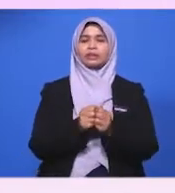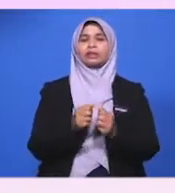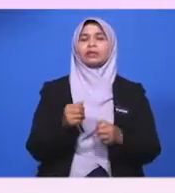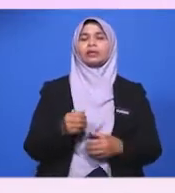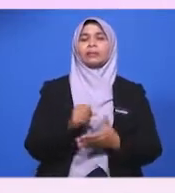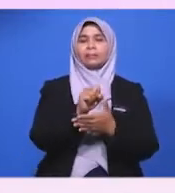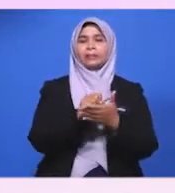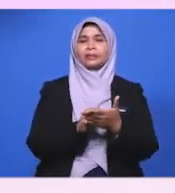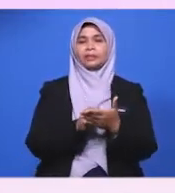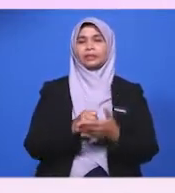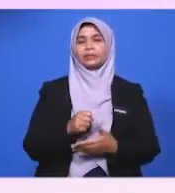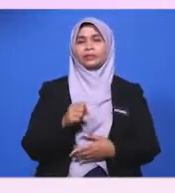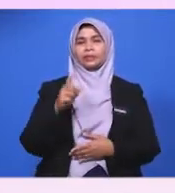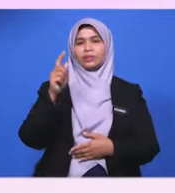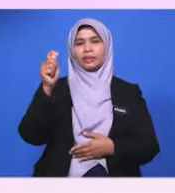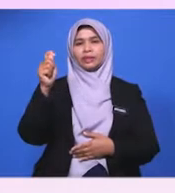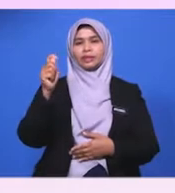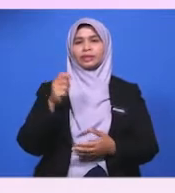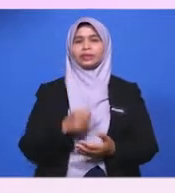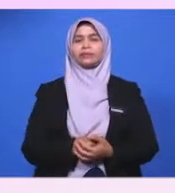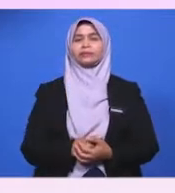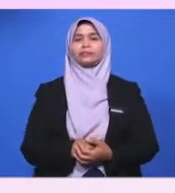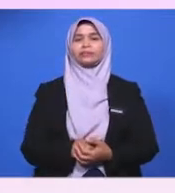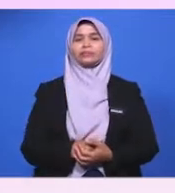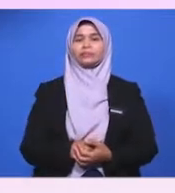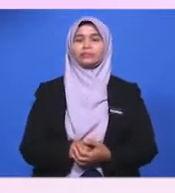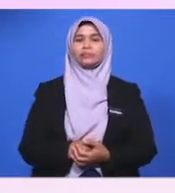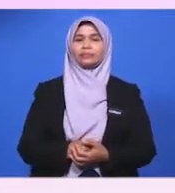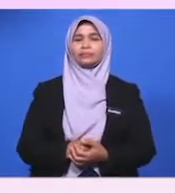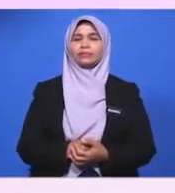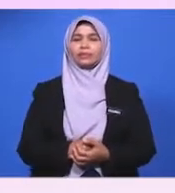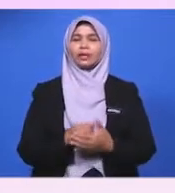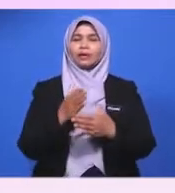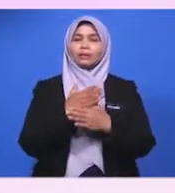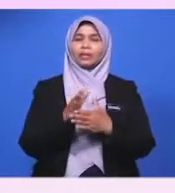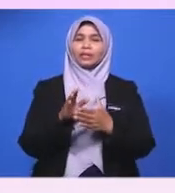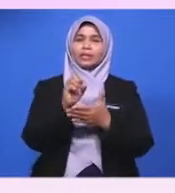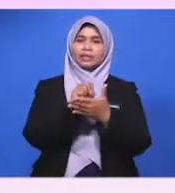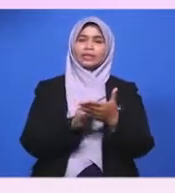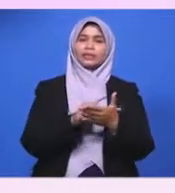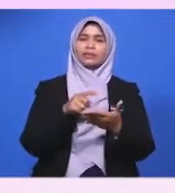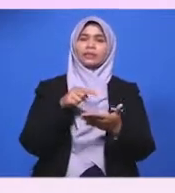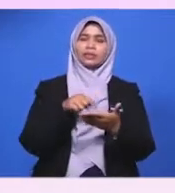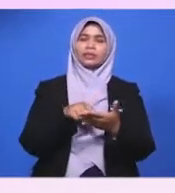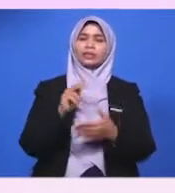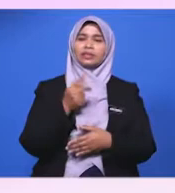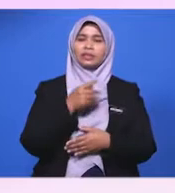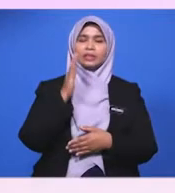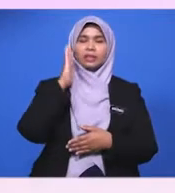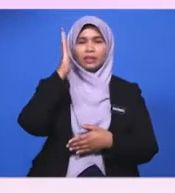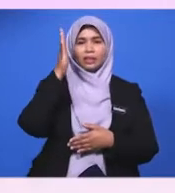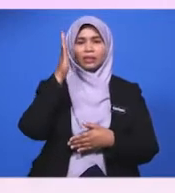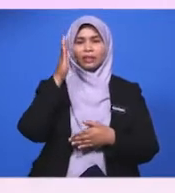sektor yang terakhir iaitu sektor tipia. Di bahagian sektor ini, kita